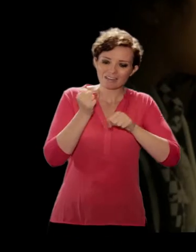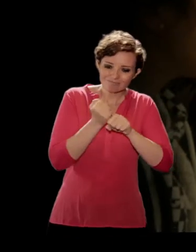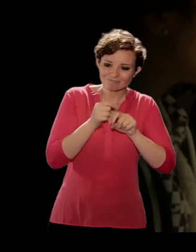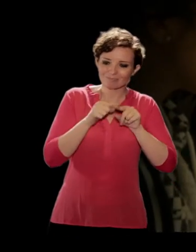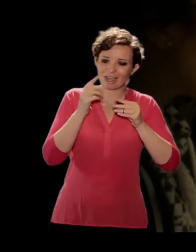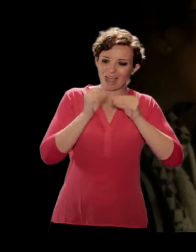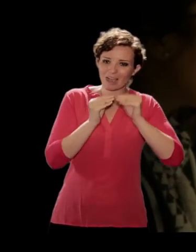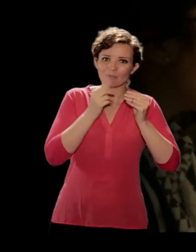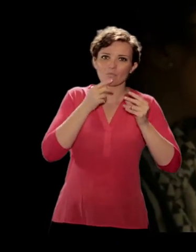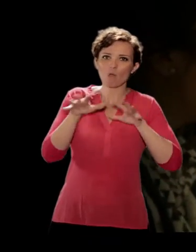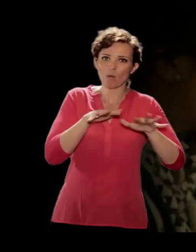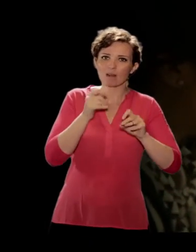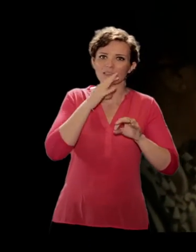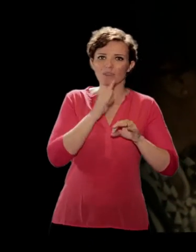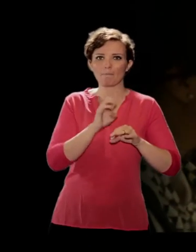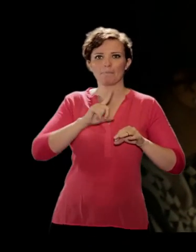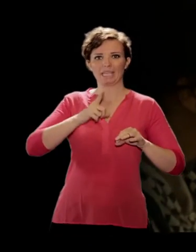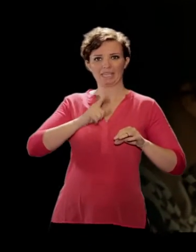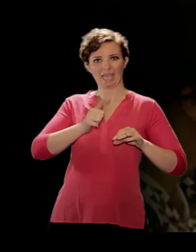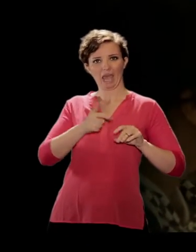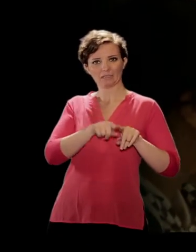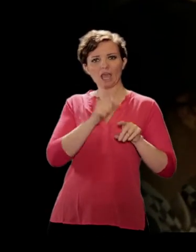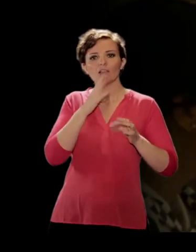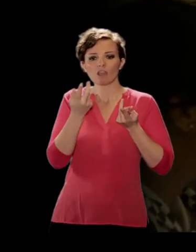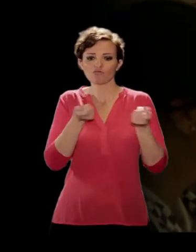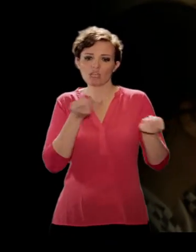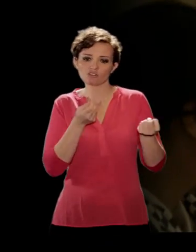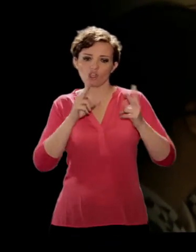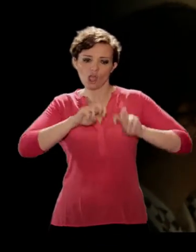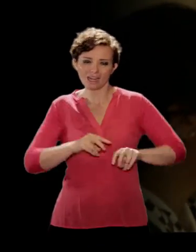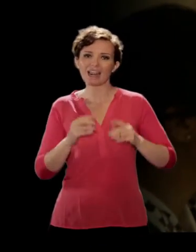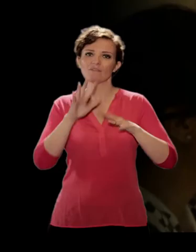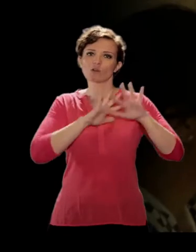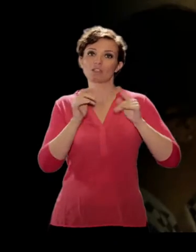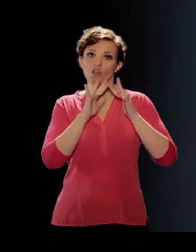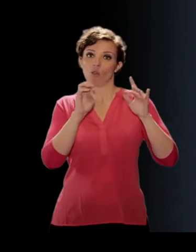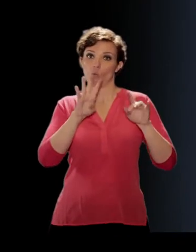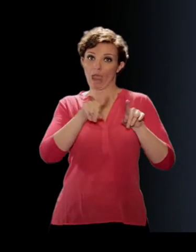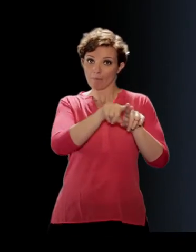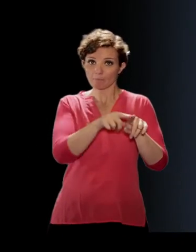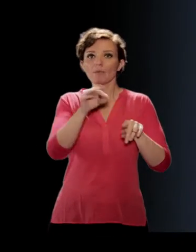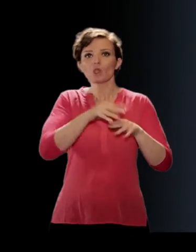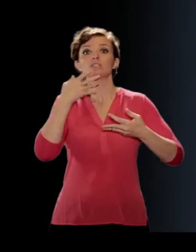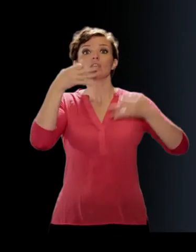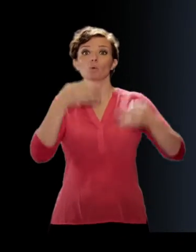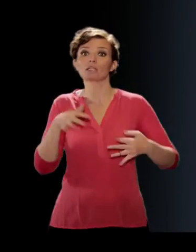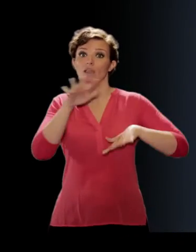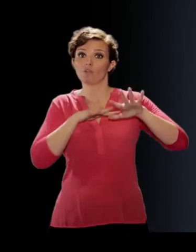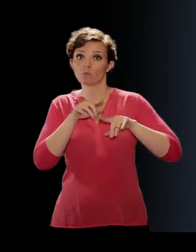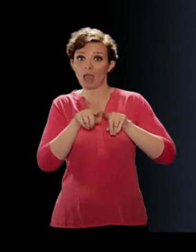i big data, la gestione e l'analisi dell'informazione su web, la sicurezza informatica,